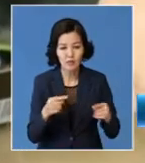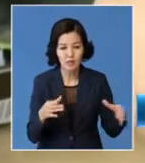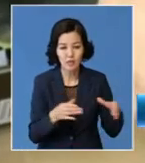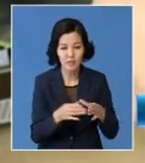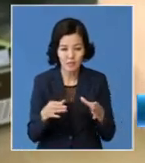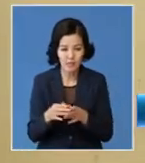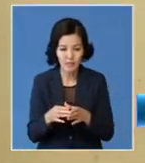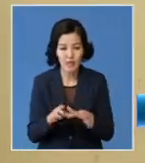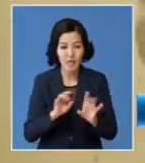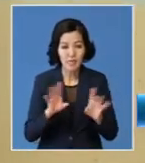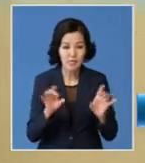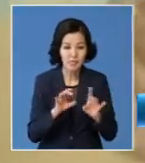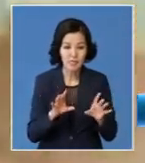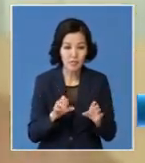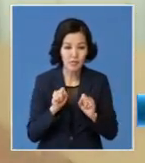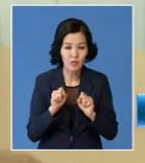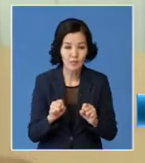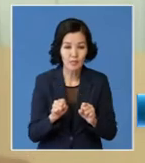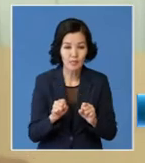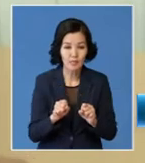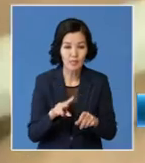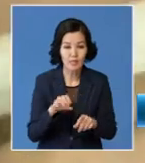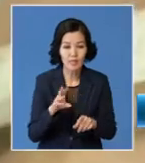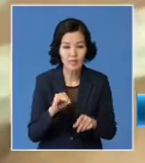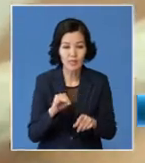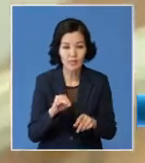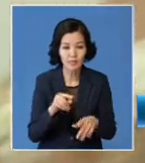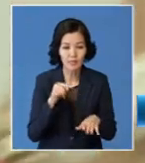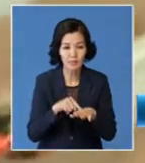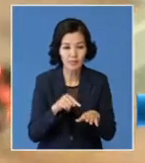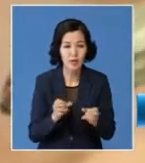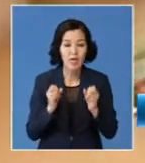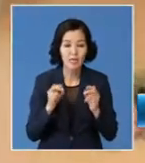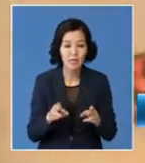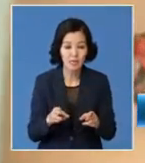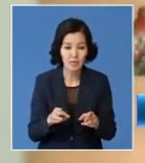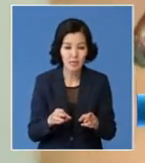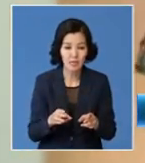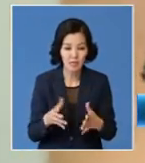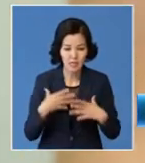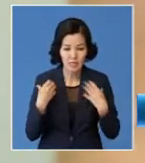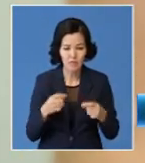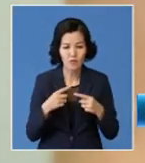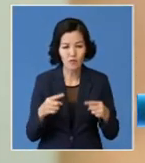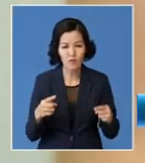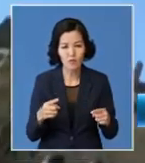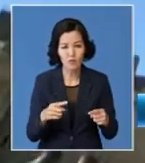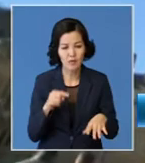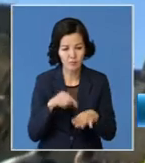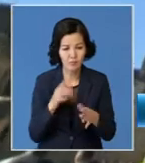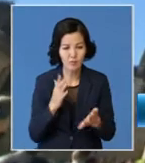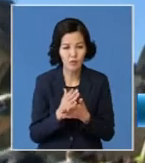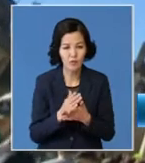страны. Высказываются опасения, что легализация может повлиять на криминальную обстановку, здоровье и множество других